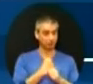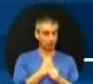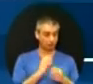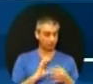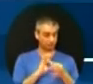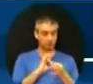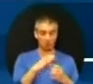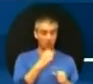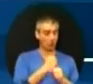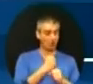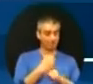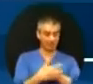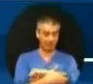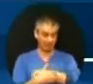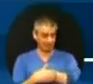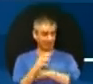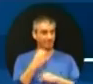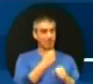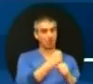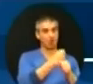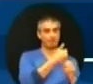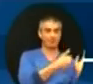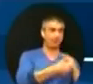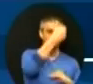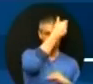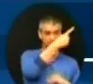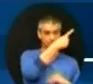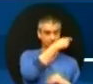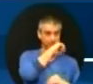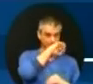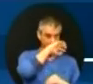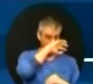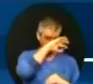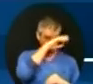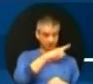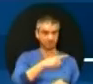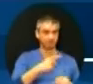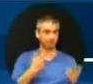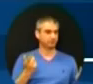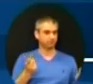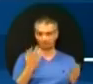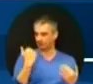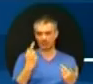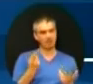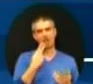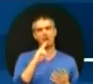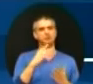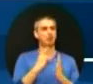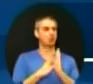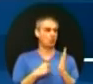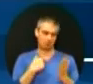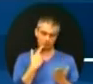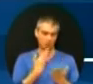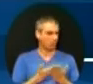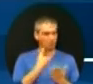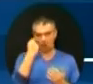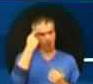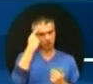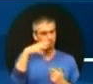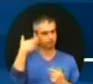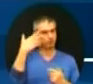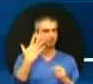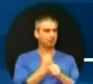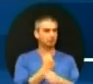זיקה בין העובד העני לבין העובד לבין מי שמשתכר את השכר הגבוה ביותר, זה היה הצהרת חוק, אני מודע. לא חשבתי